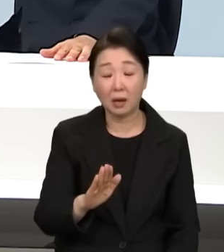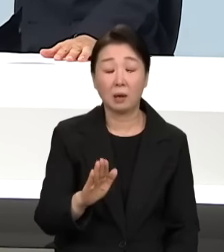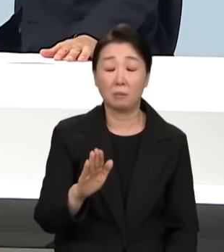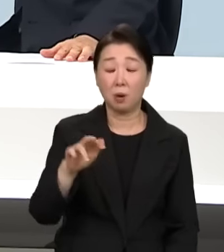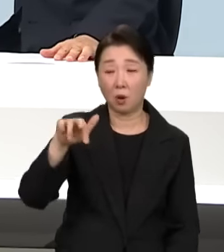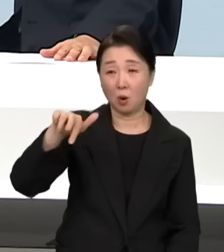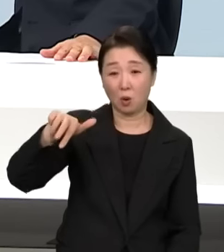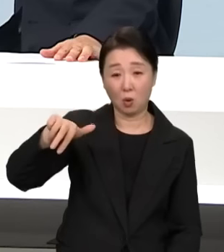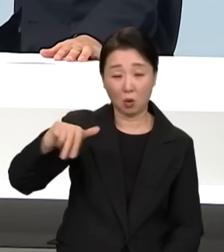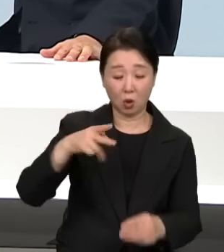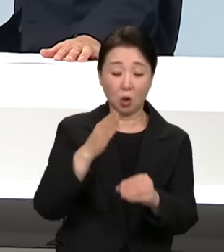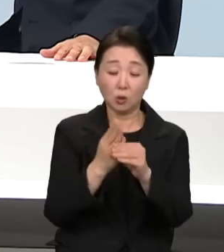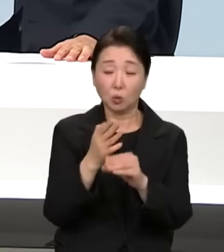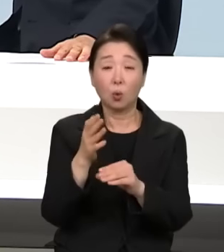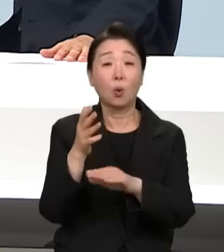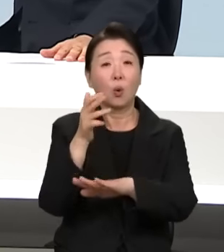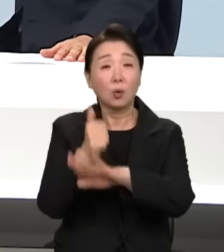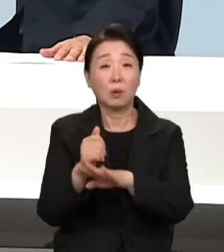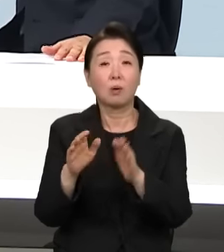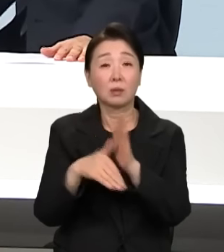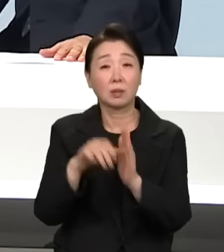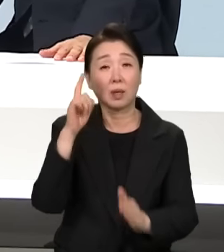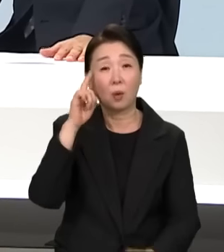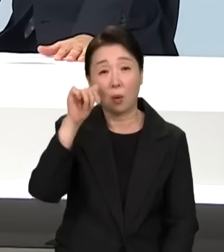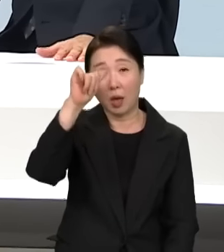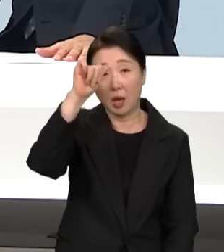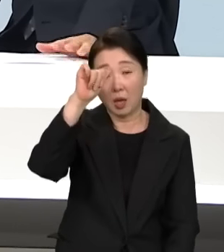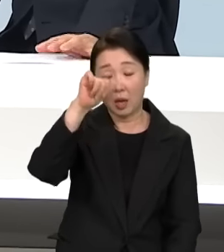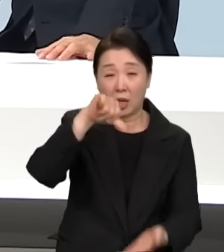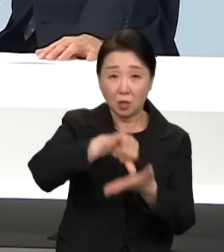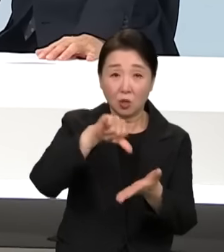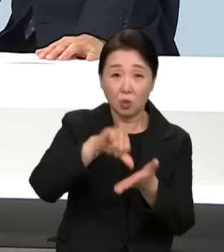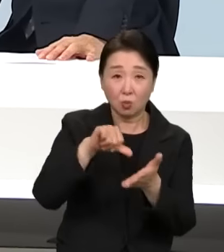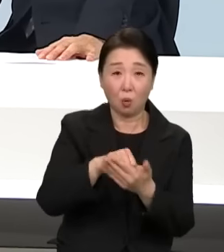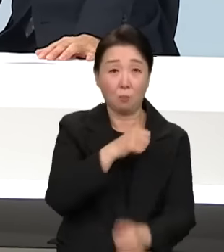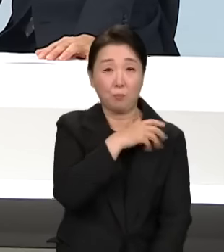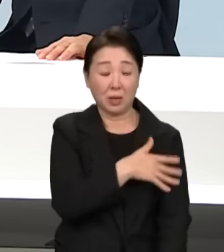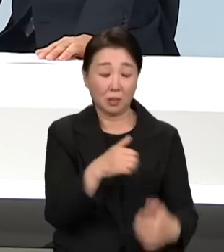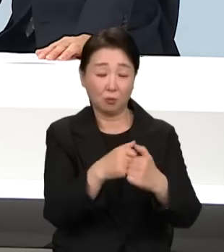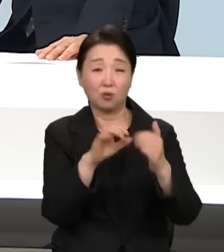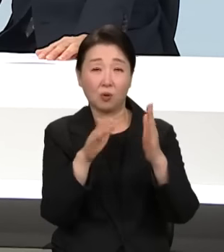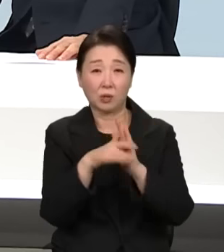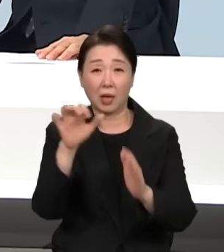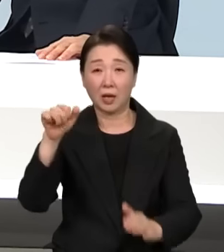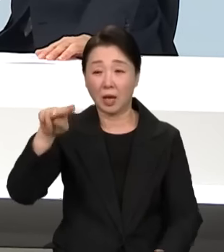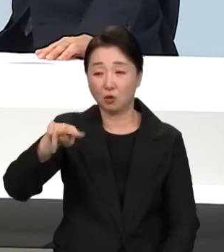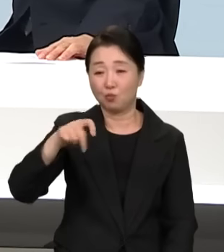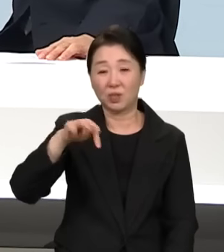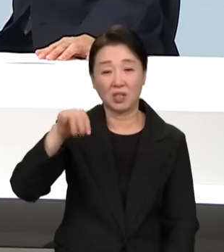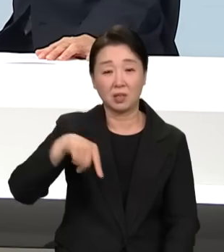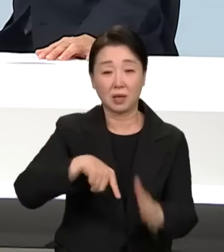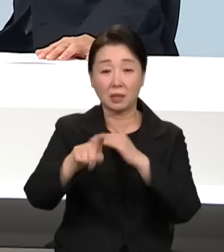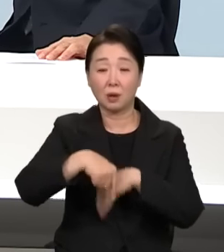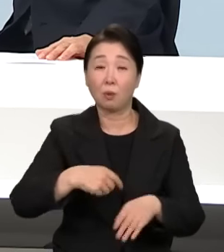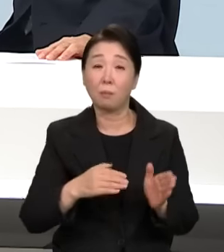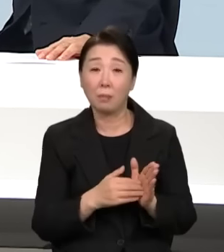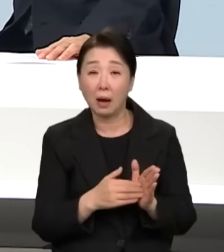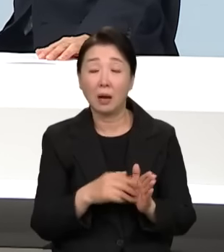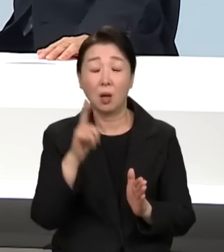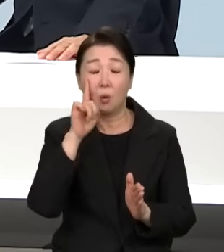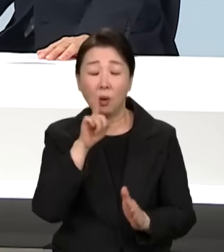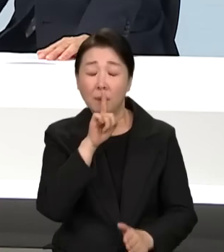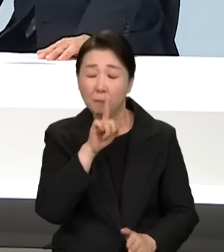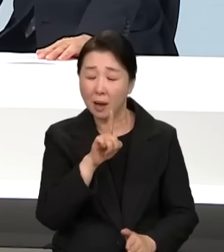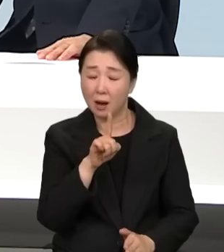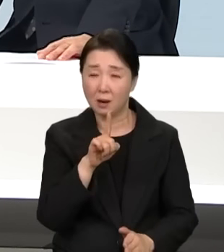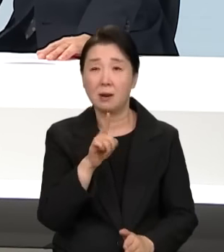파키스탄의 지역 분쟁 지역이죠 카슈미르 그 참관을 간 적이 있습니다 그래서 한기호 의원이 오늘 자신의 바로인 팩트가 틀렸다라고